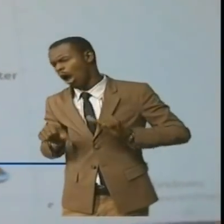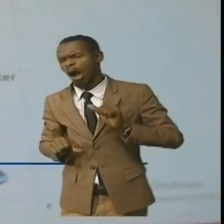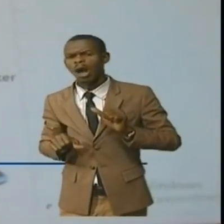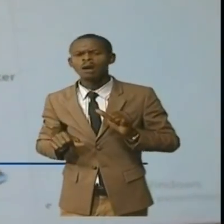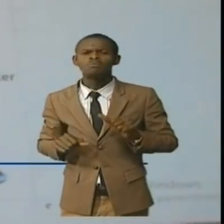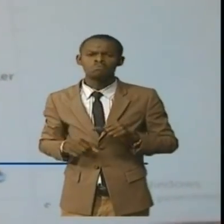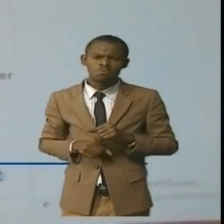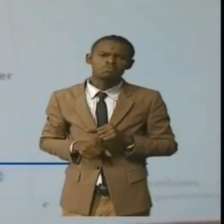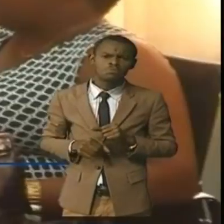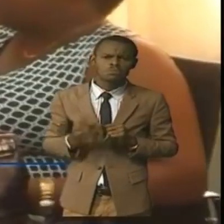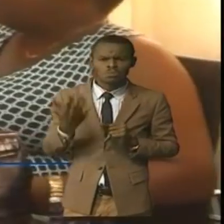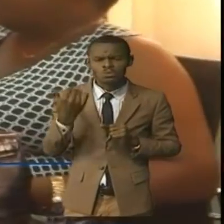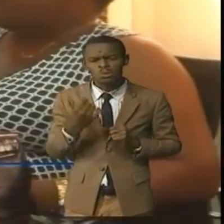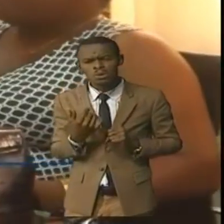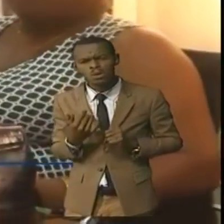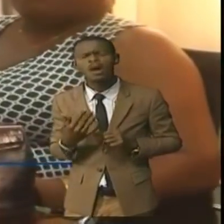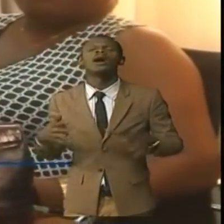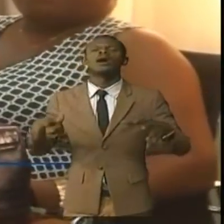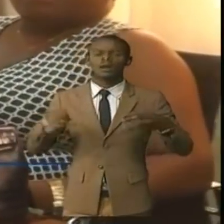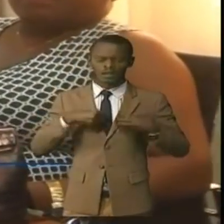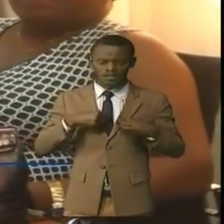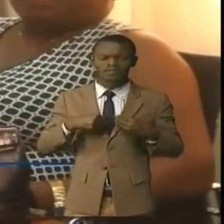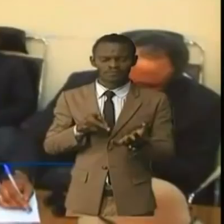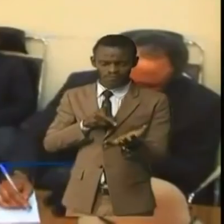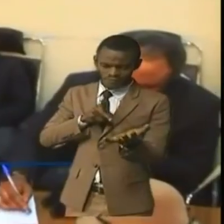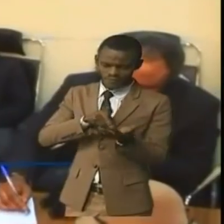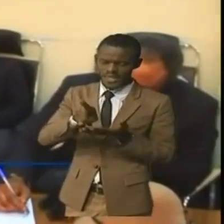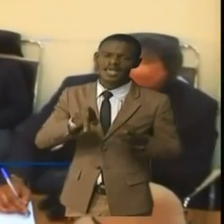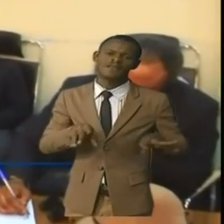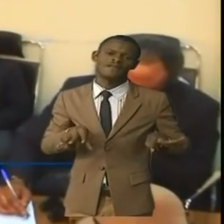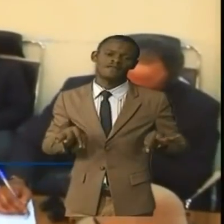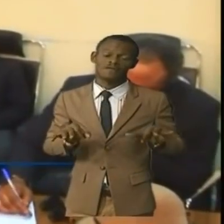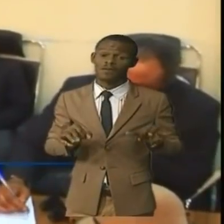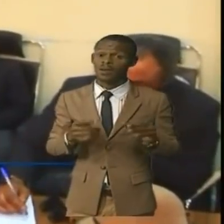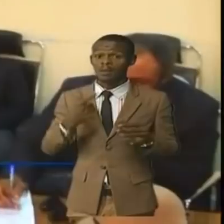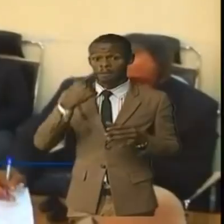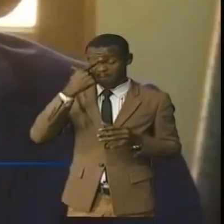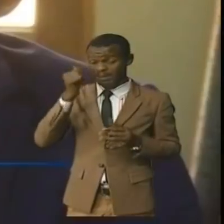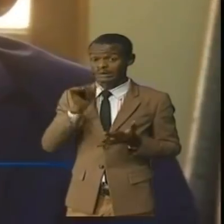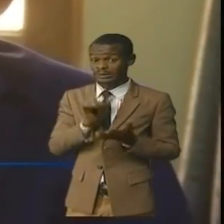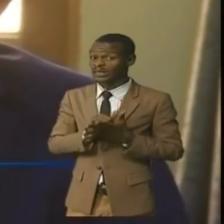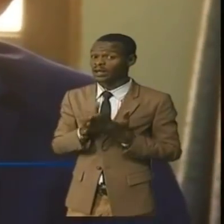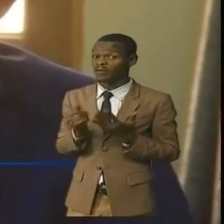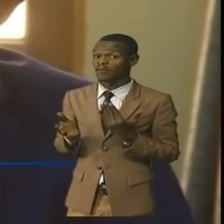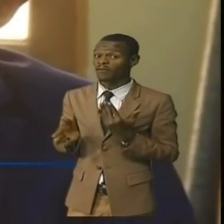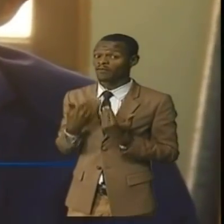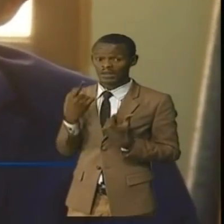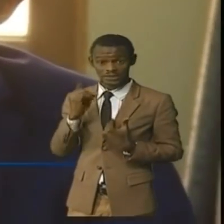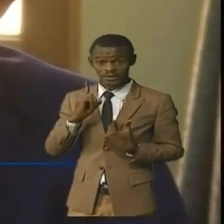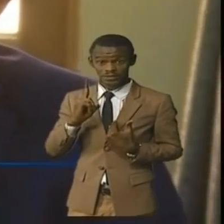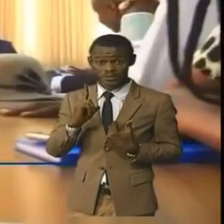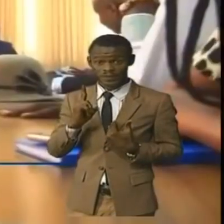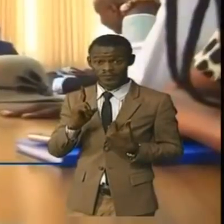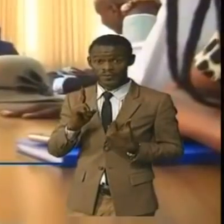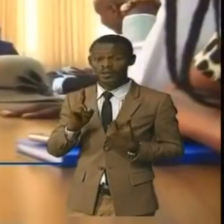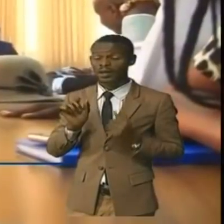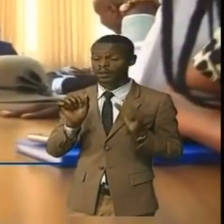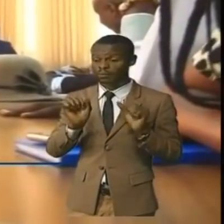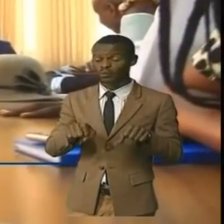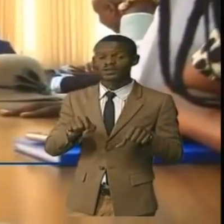population kinoise à souscrire et adhérer massivement. Car la mobilisation efficace des recettes par la DGRK est la